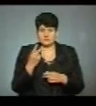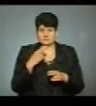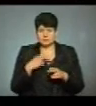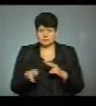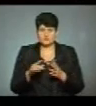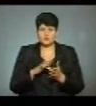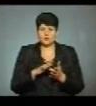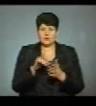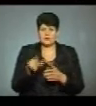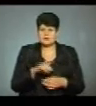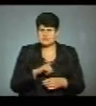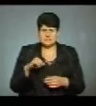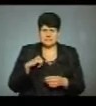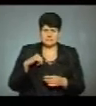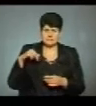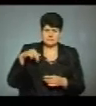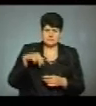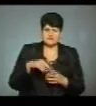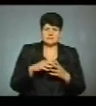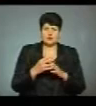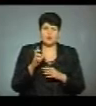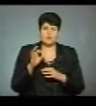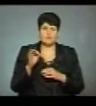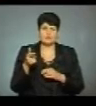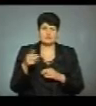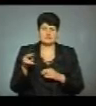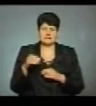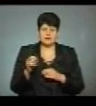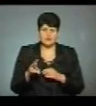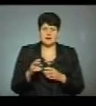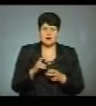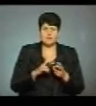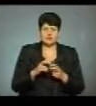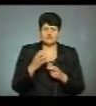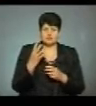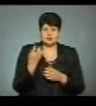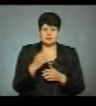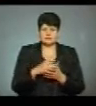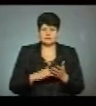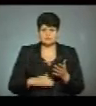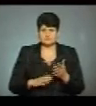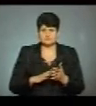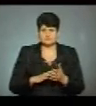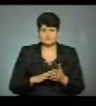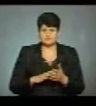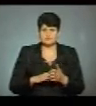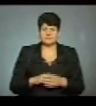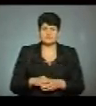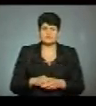Карпатах туристів самостійно спустився в село Богдан Рахівського району. Пошуки ще 4 тривали. Знайшли